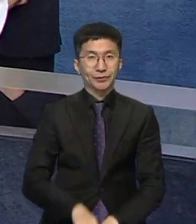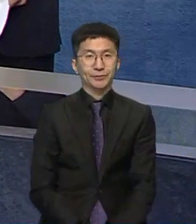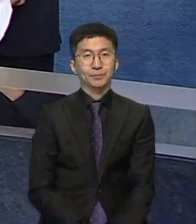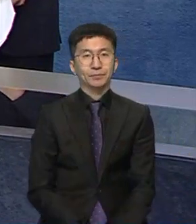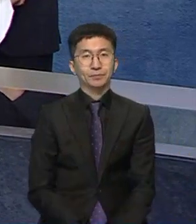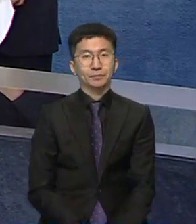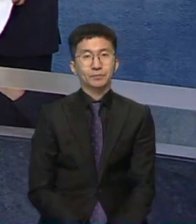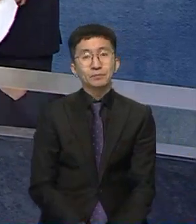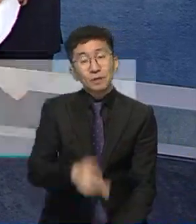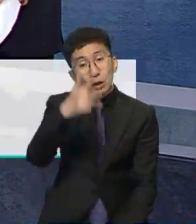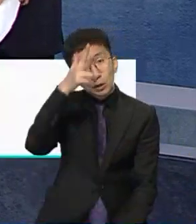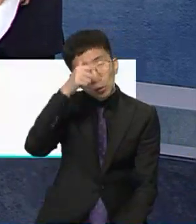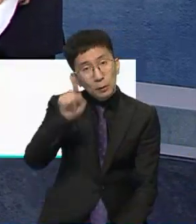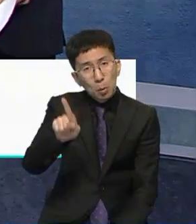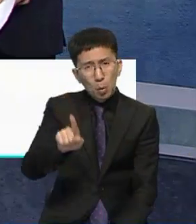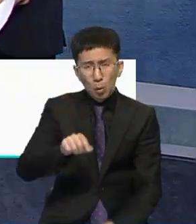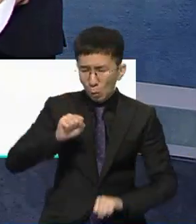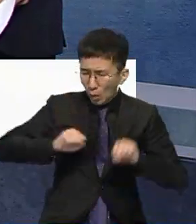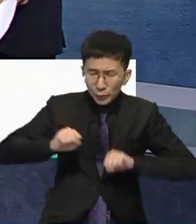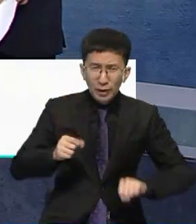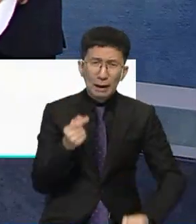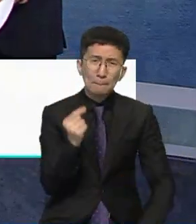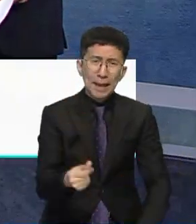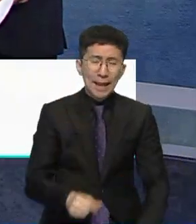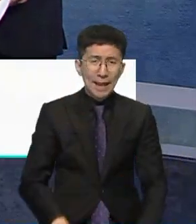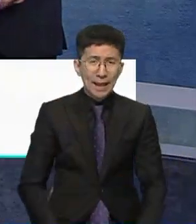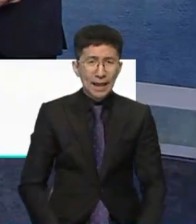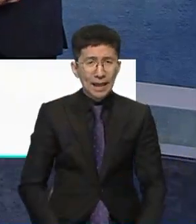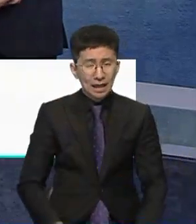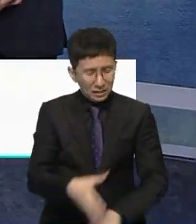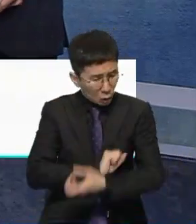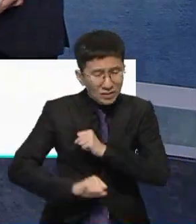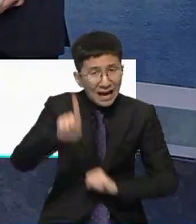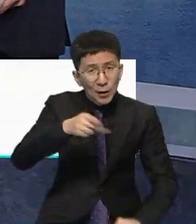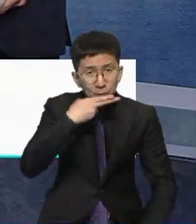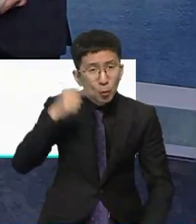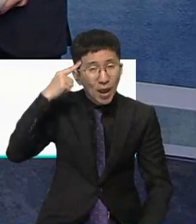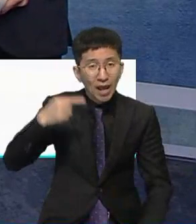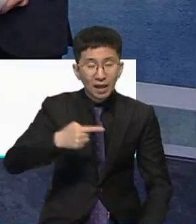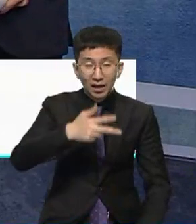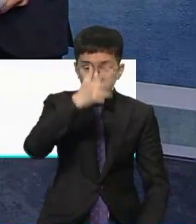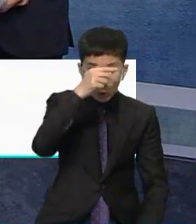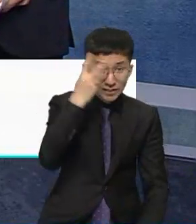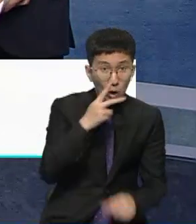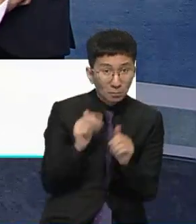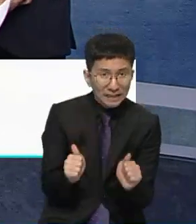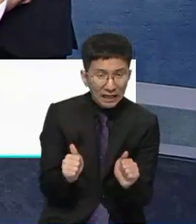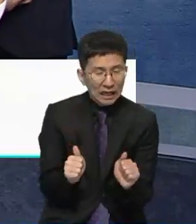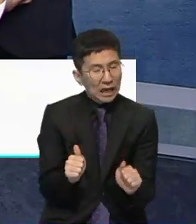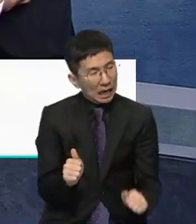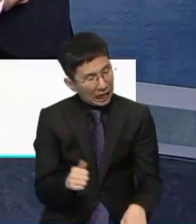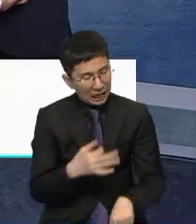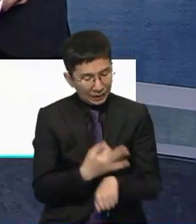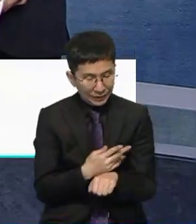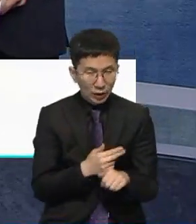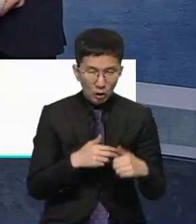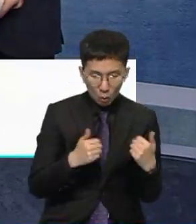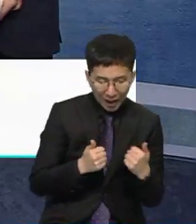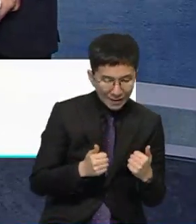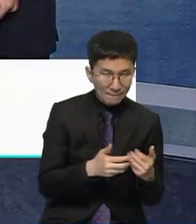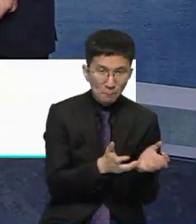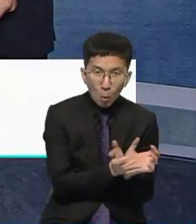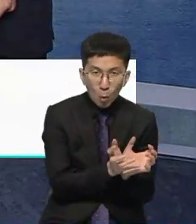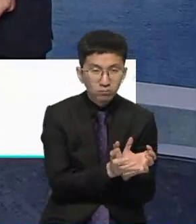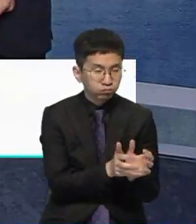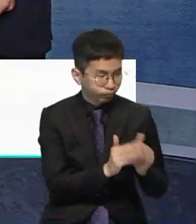못했습니다. 수사당국의 소극적 대처에 대한 비판이 커지자 경찰과 검찰이 앞으로는 협의체를 만들고 또 지난